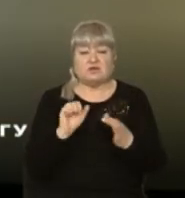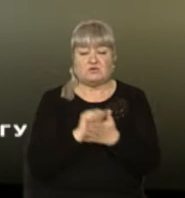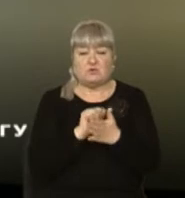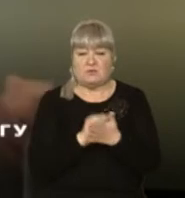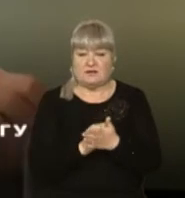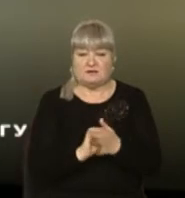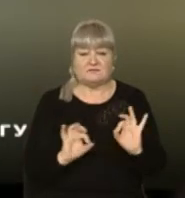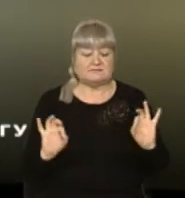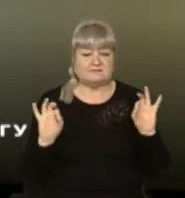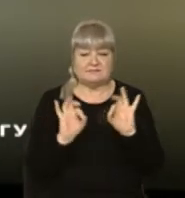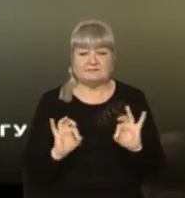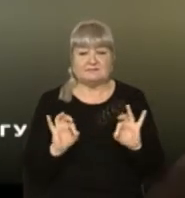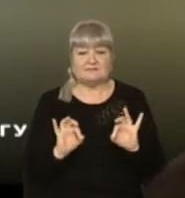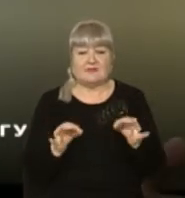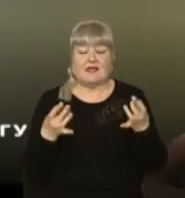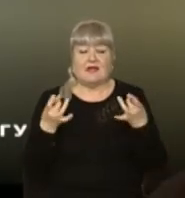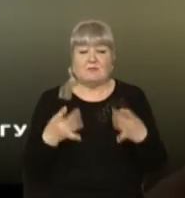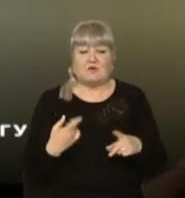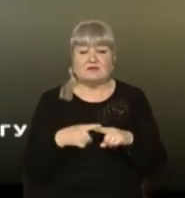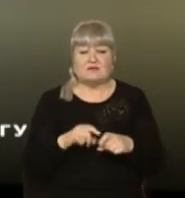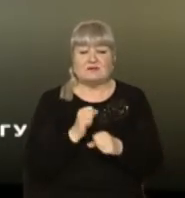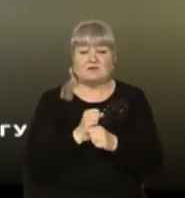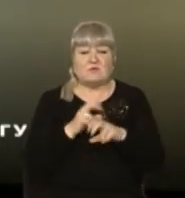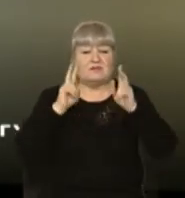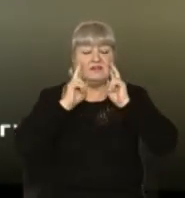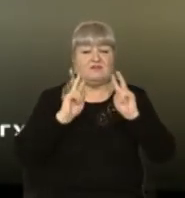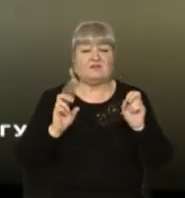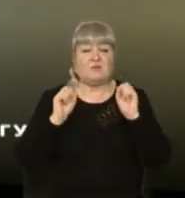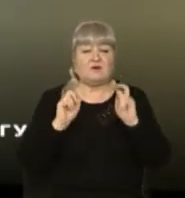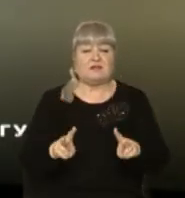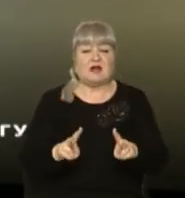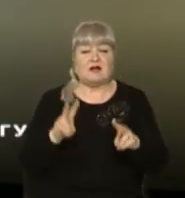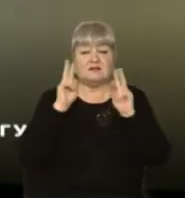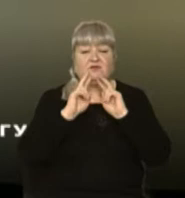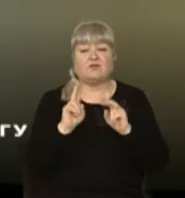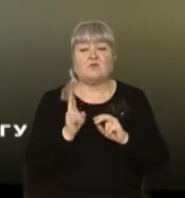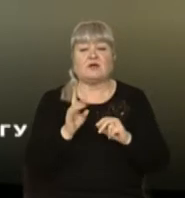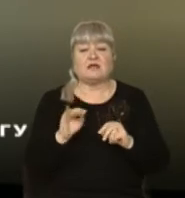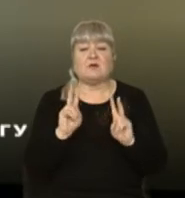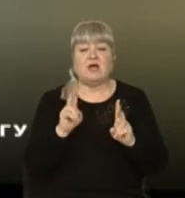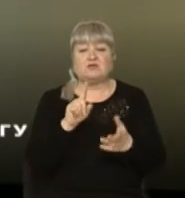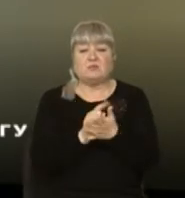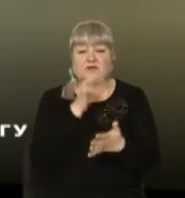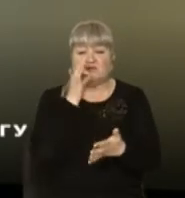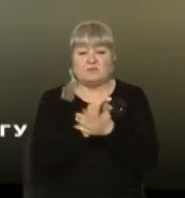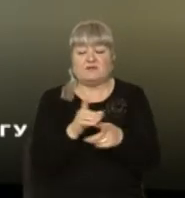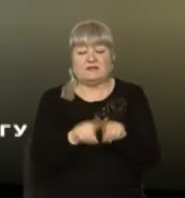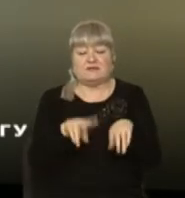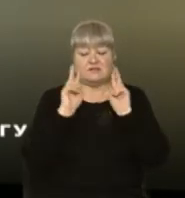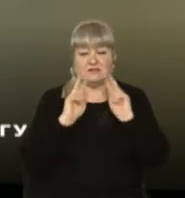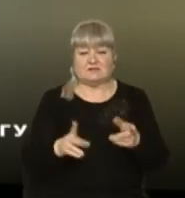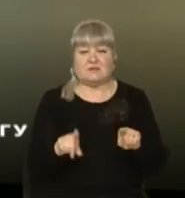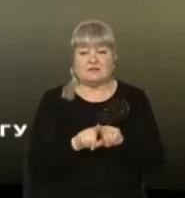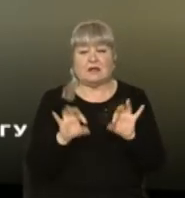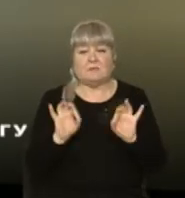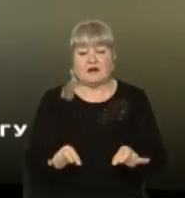Абсолютно. Просто це зроблено невідомо як, невідомо ким і хто за це має відповідати, ми теж не знаємо. Ну, така